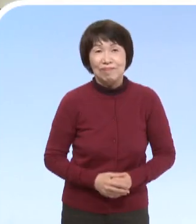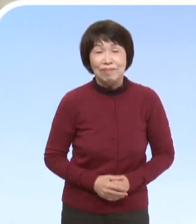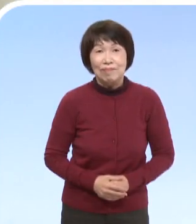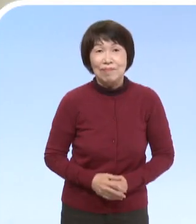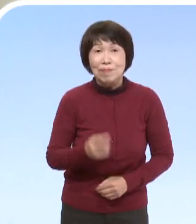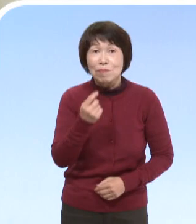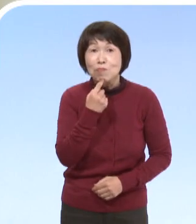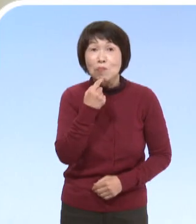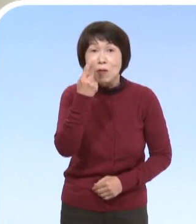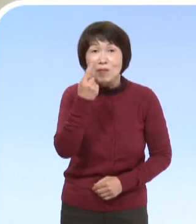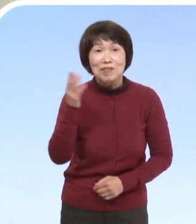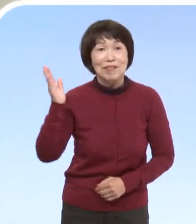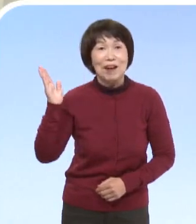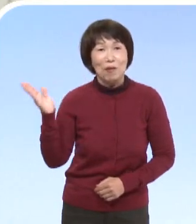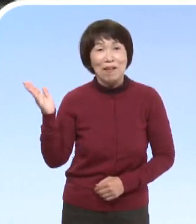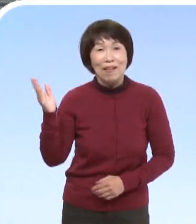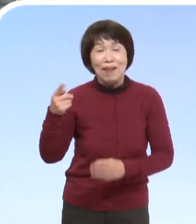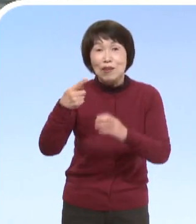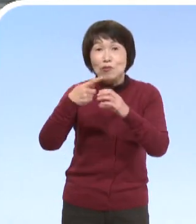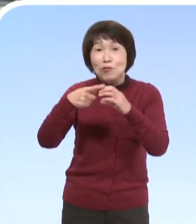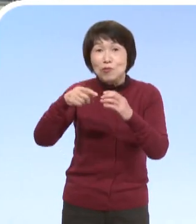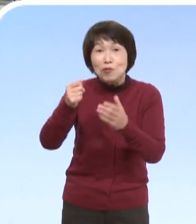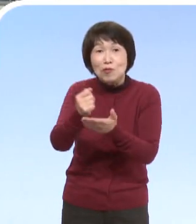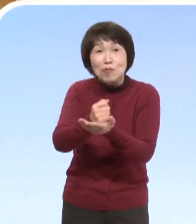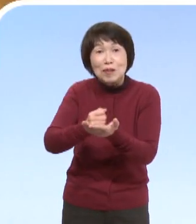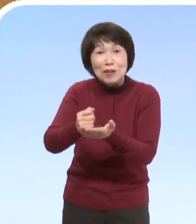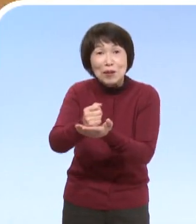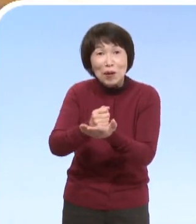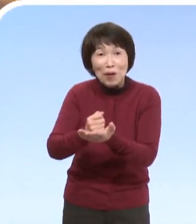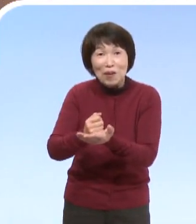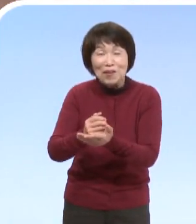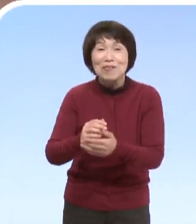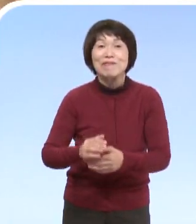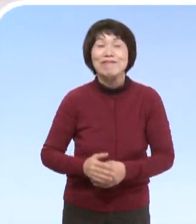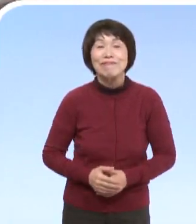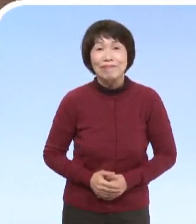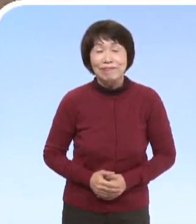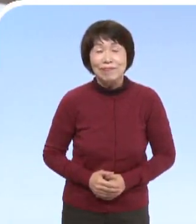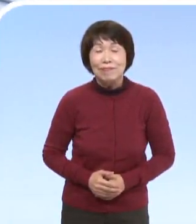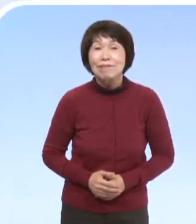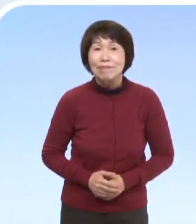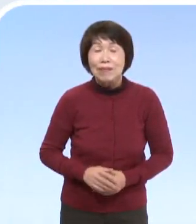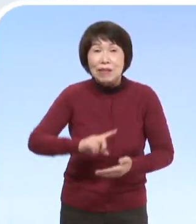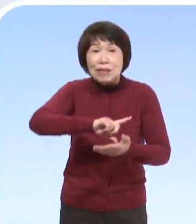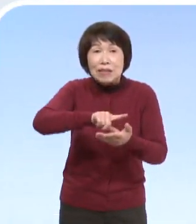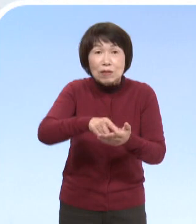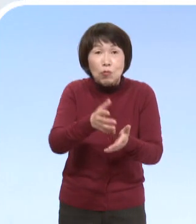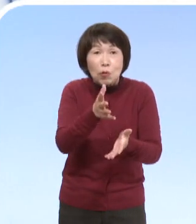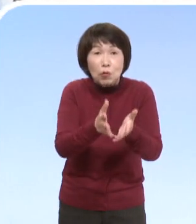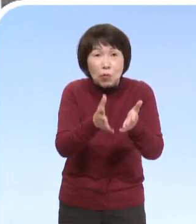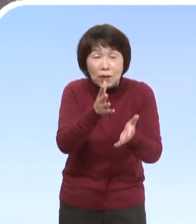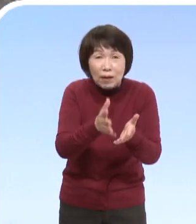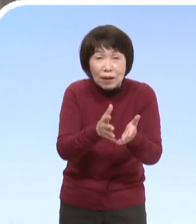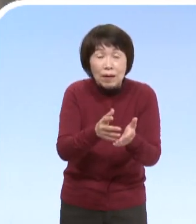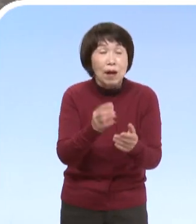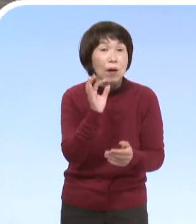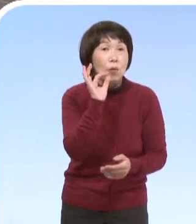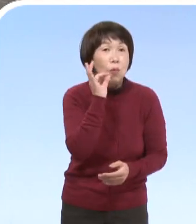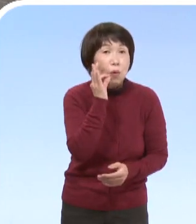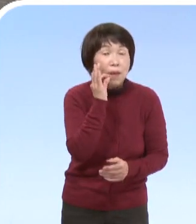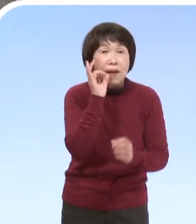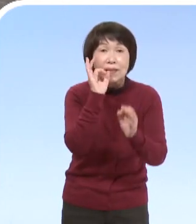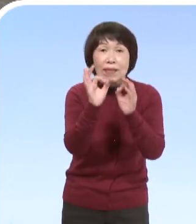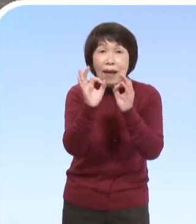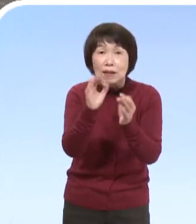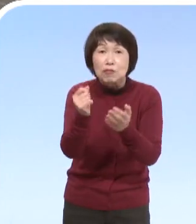つ、私たちの力作、ゆず味噌です。 3つ目は地元の米と大豆で作った味噌に